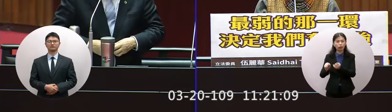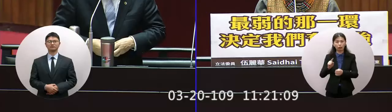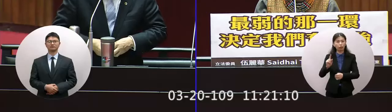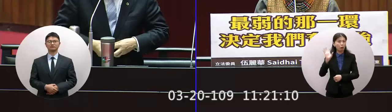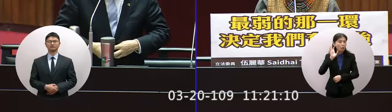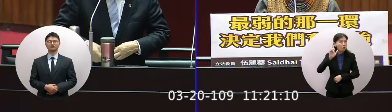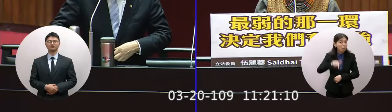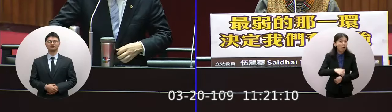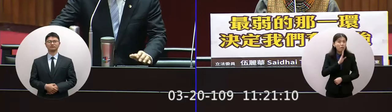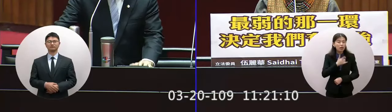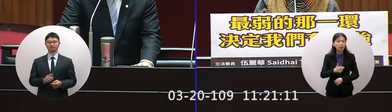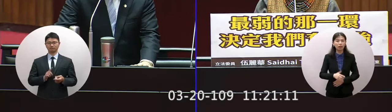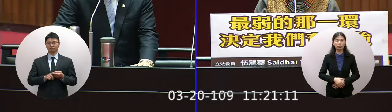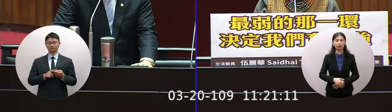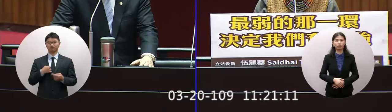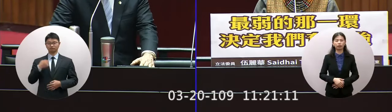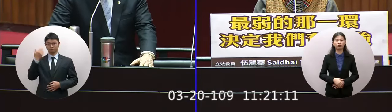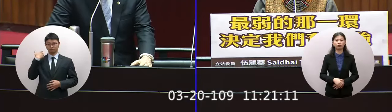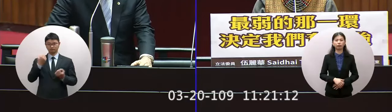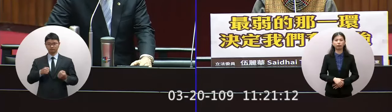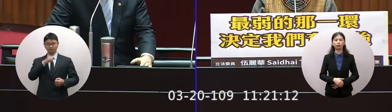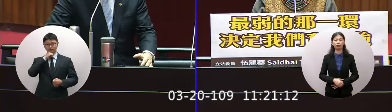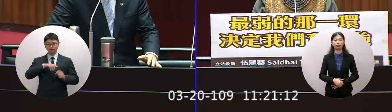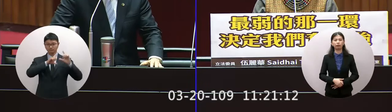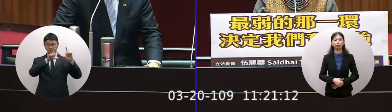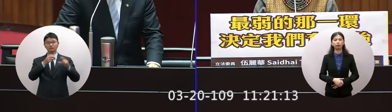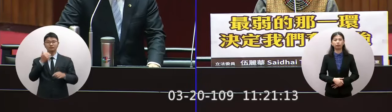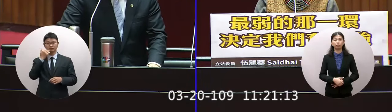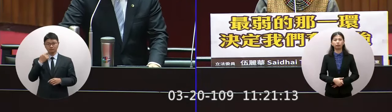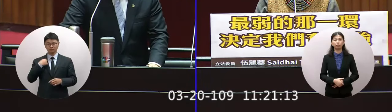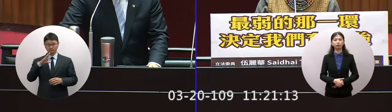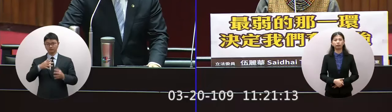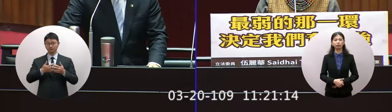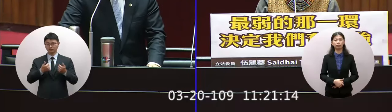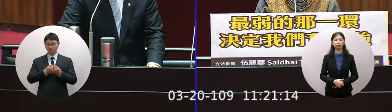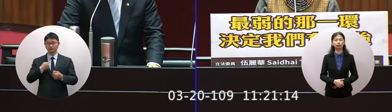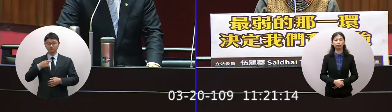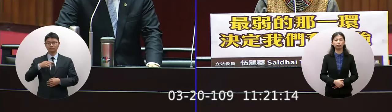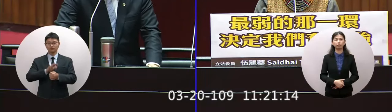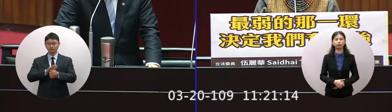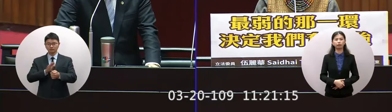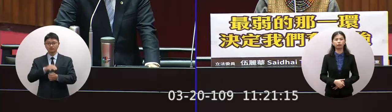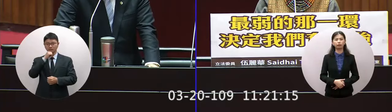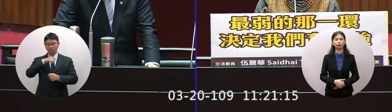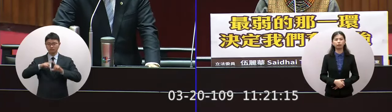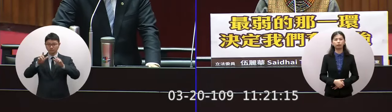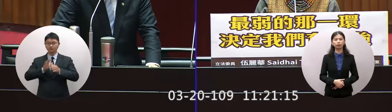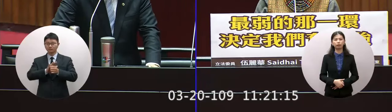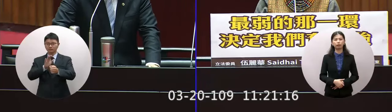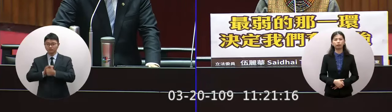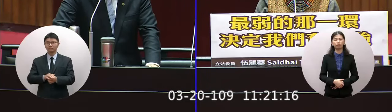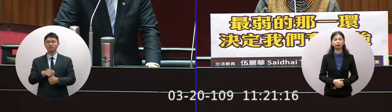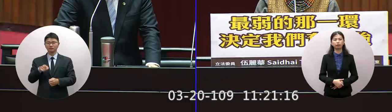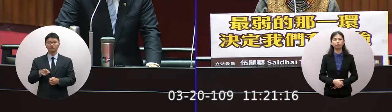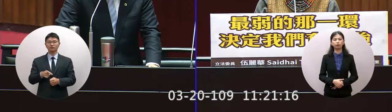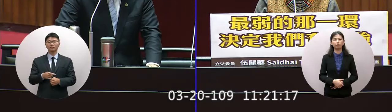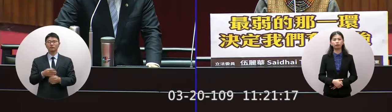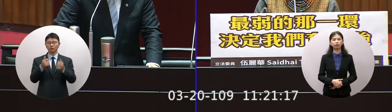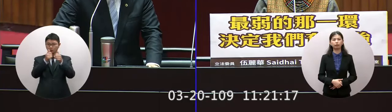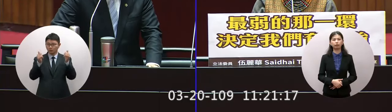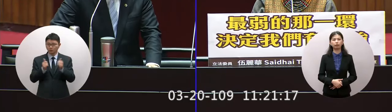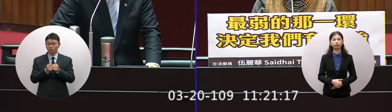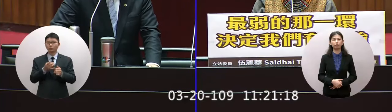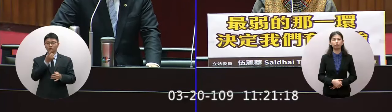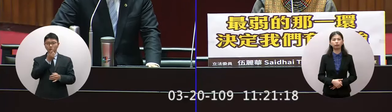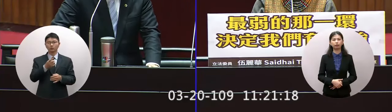对？ 啊，对，当年在屏东，我有机会为屏东推动台湾族语的教育、